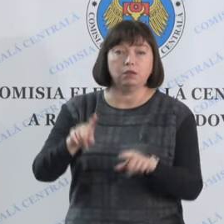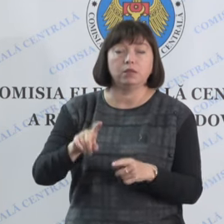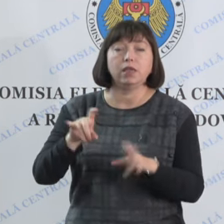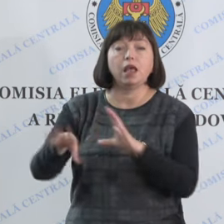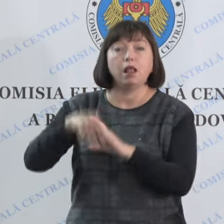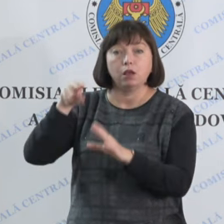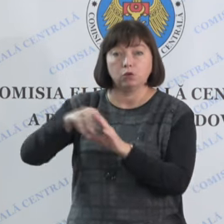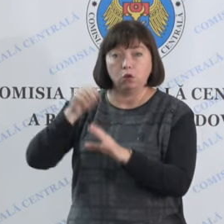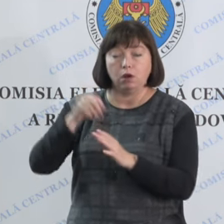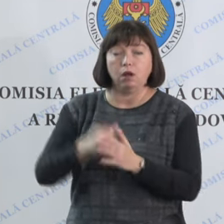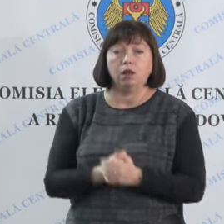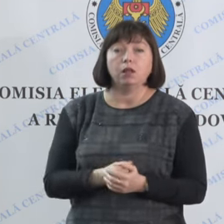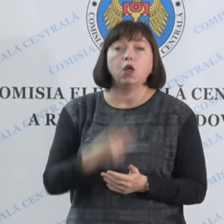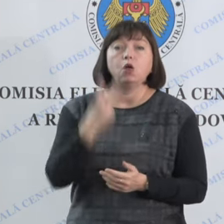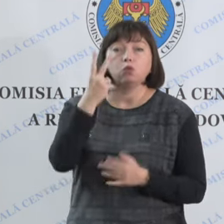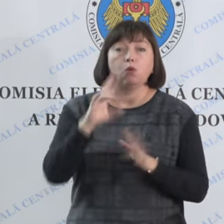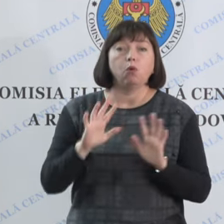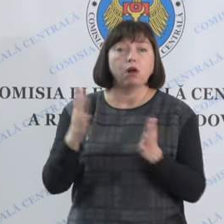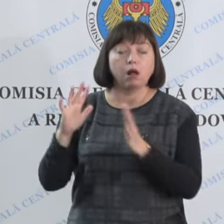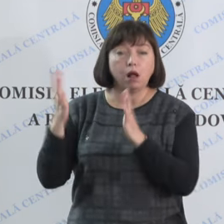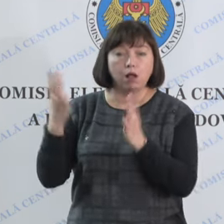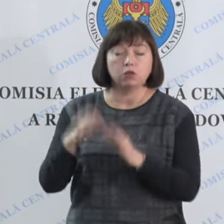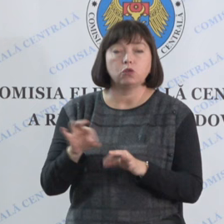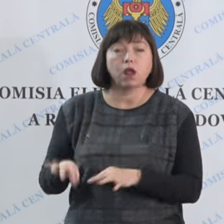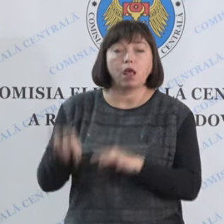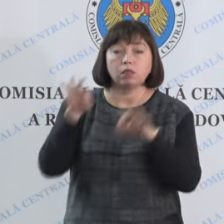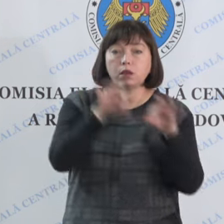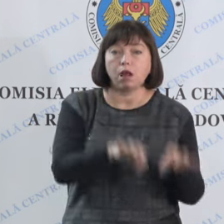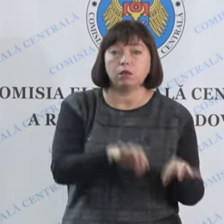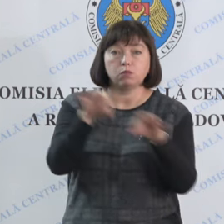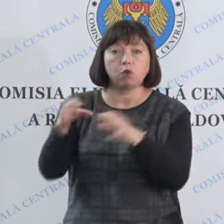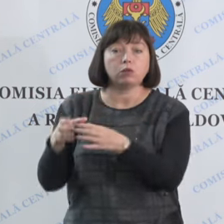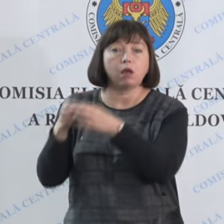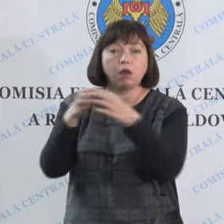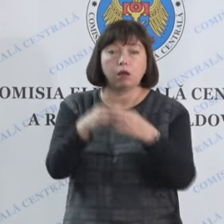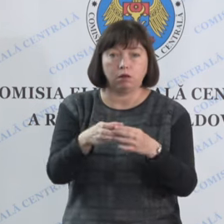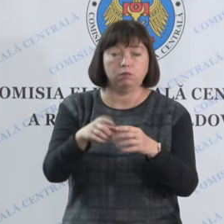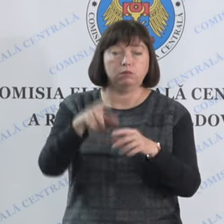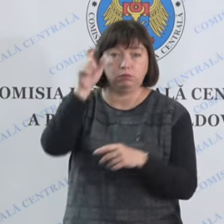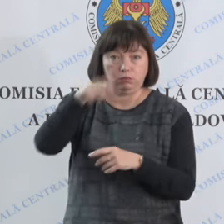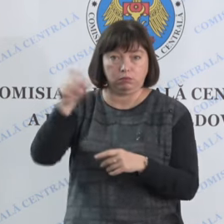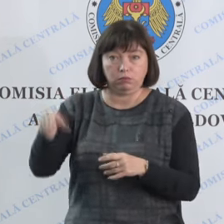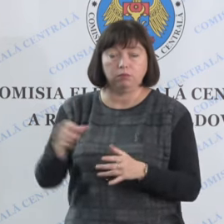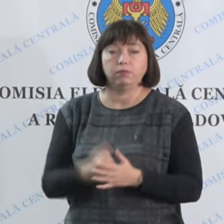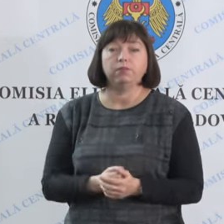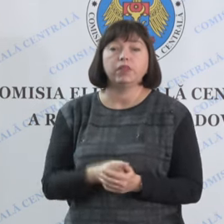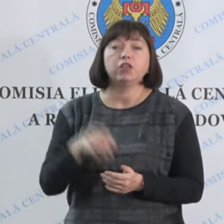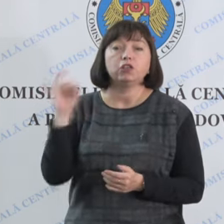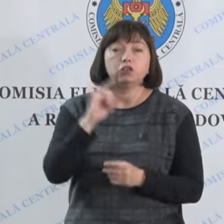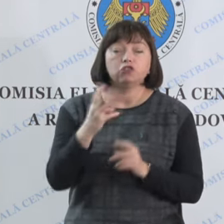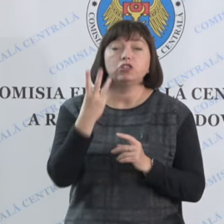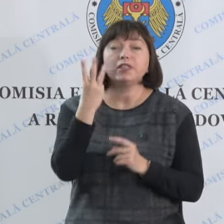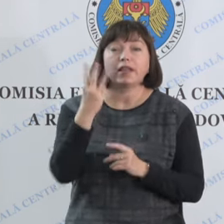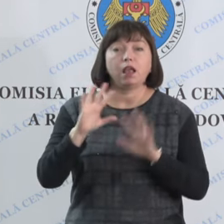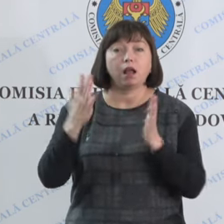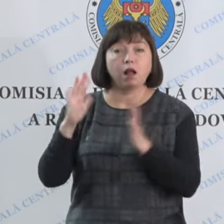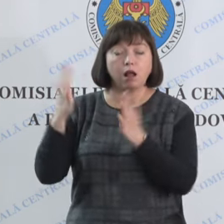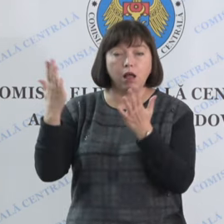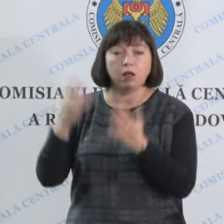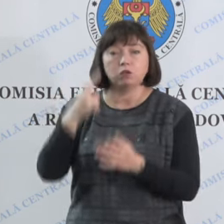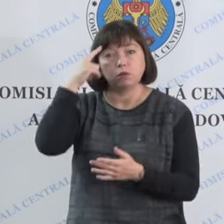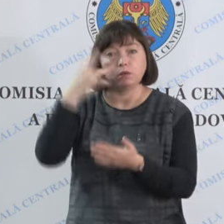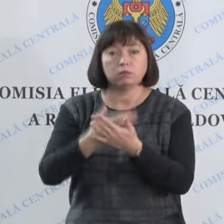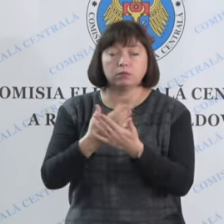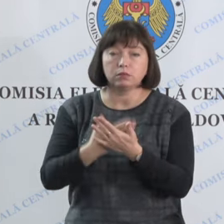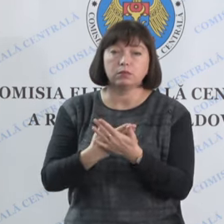electorală, 2 cazuri transportare organizată a alegătorilor și 3 cazuri de